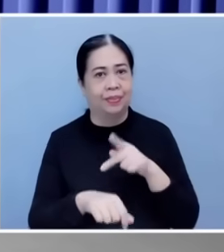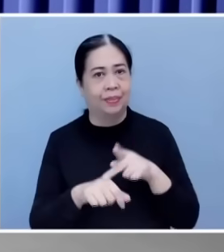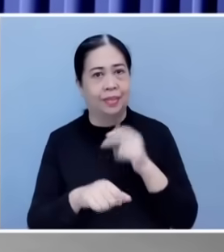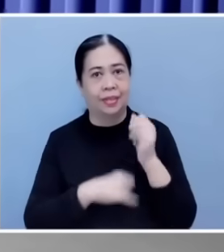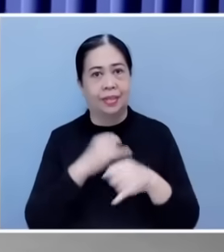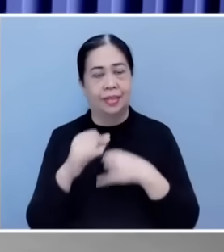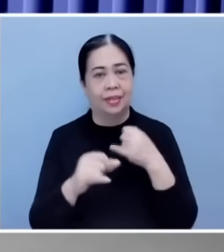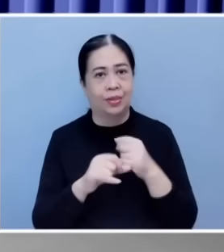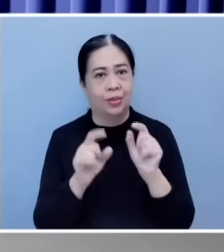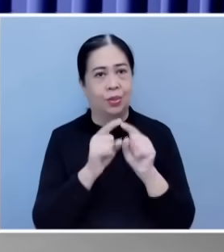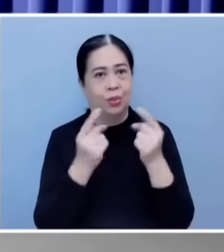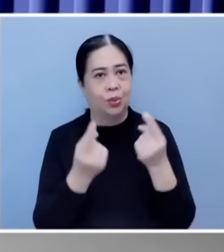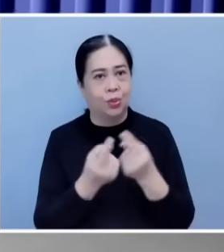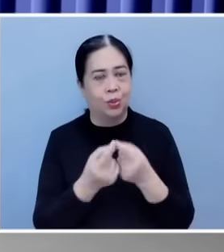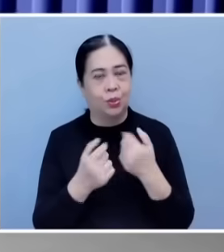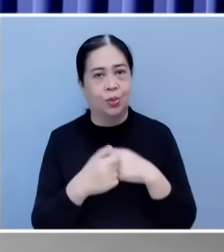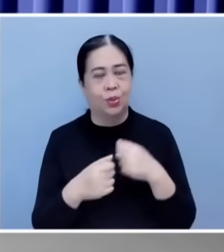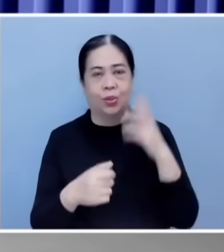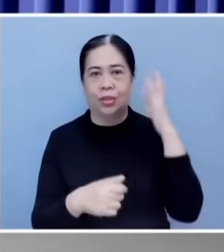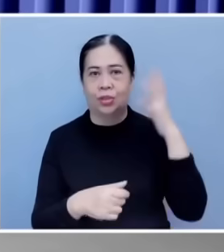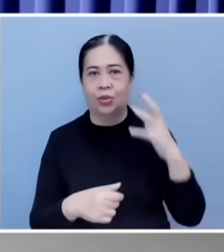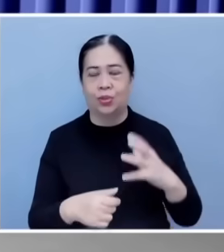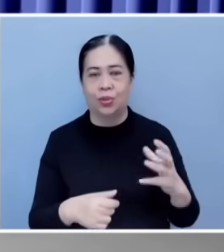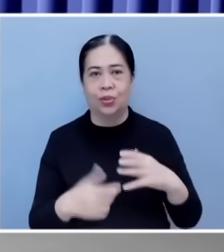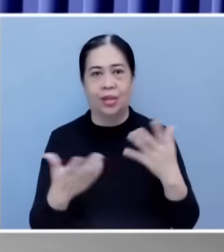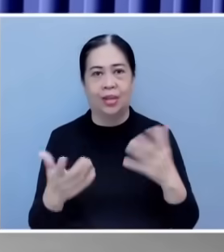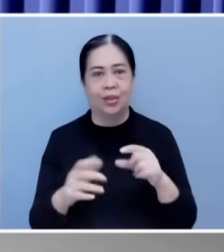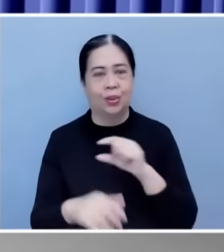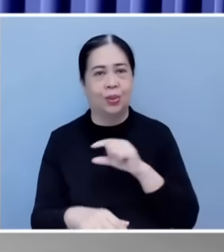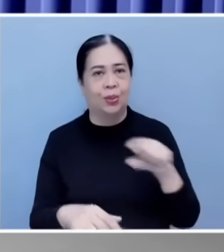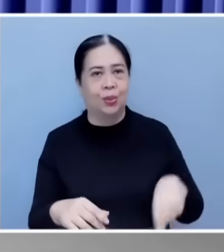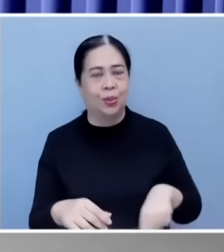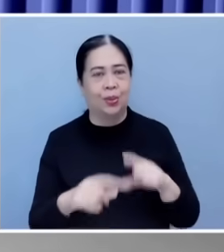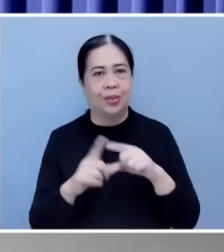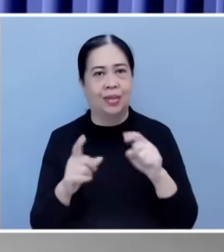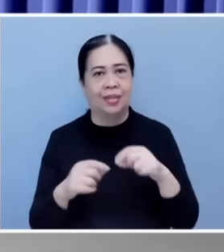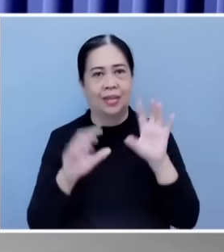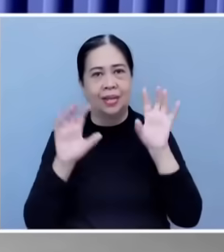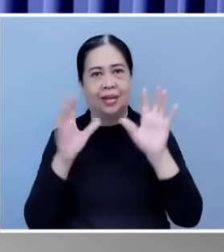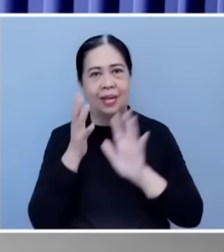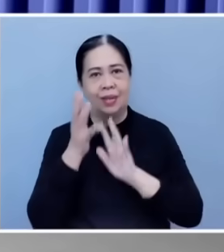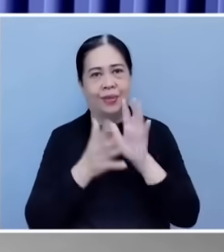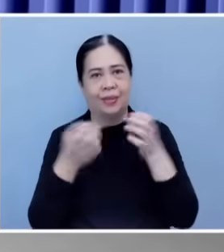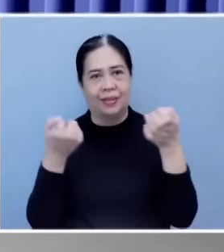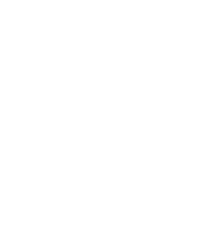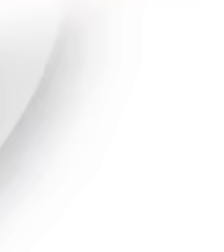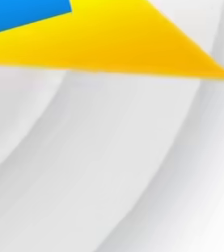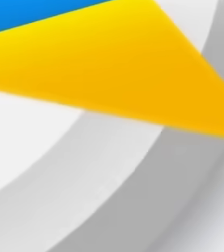international RuPaul drag queens sa isang Halloween event. Nagpapatrol, MJ Felipe.